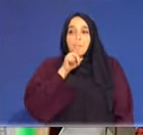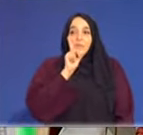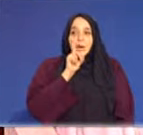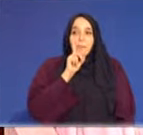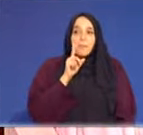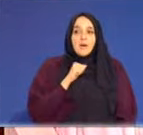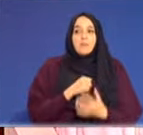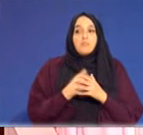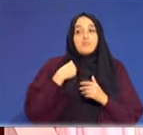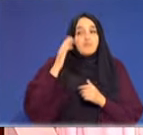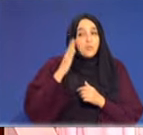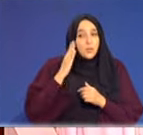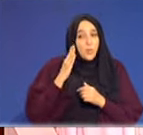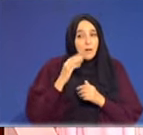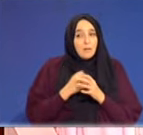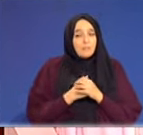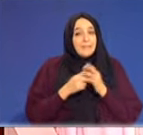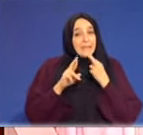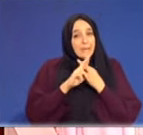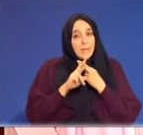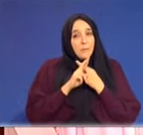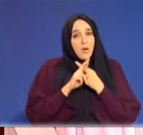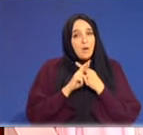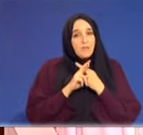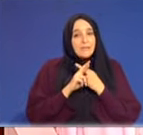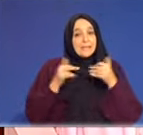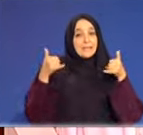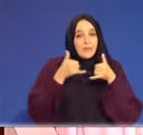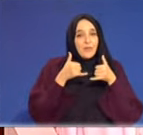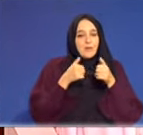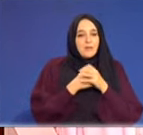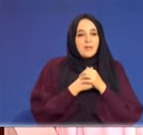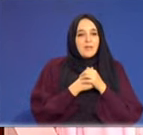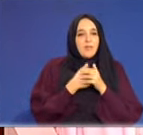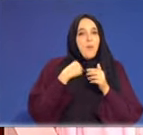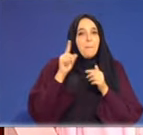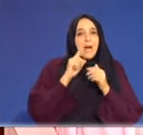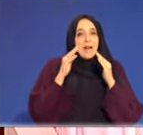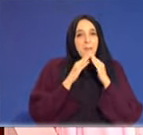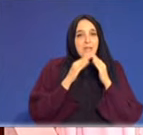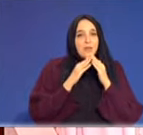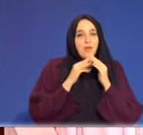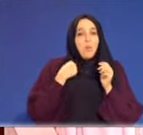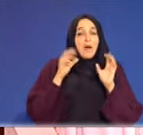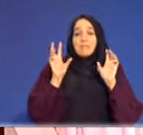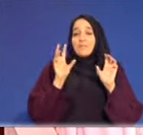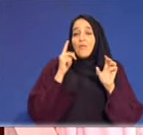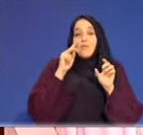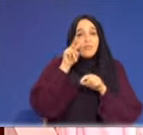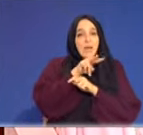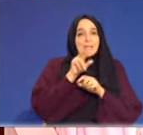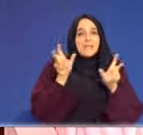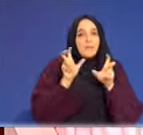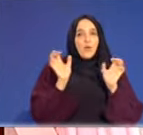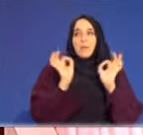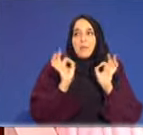نعم، ما هي؟ جاوبني هكذا على التليفون. باسكو أنا مانيش في داري ومانيش نتفرج على التلفزيون.